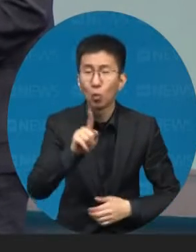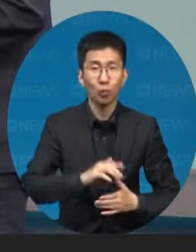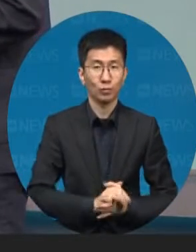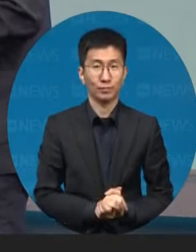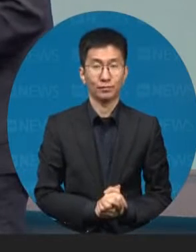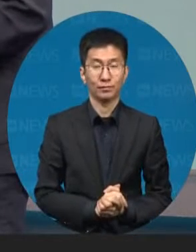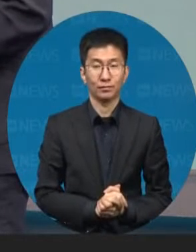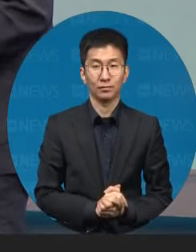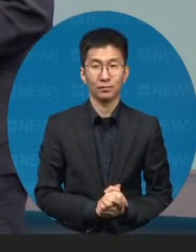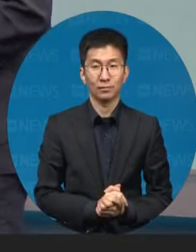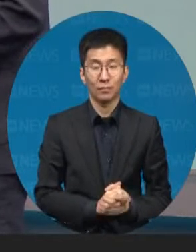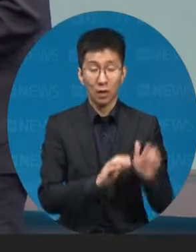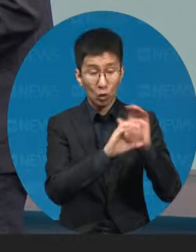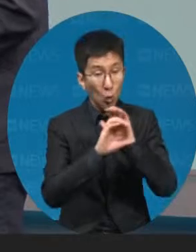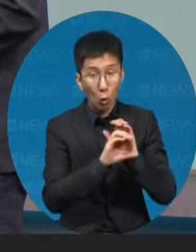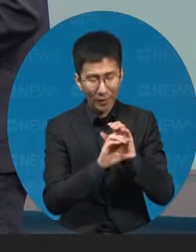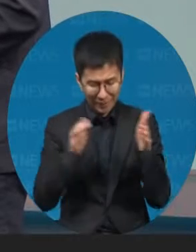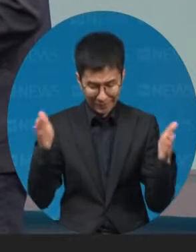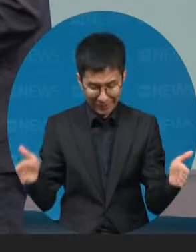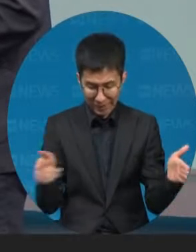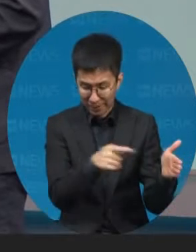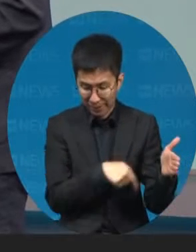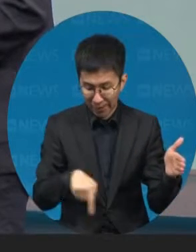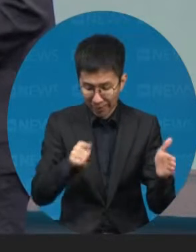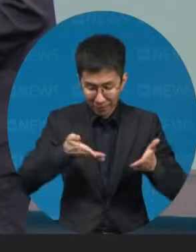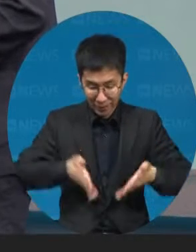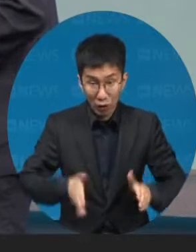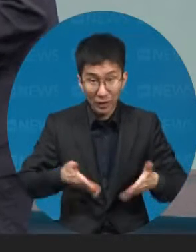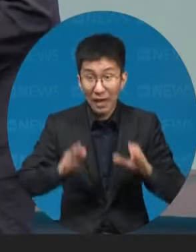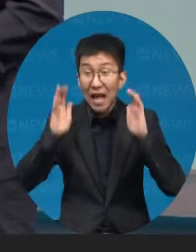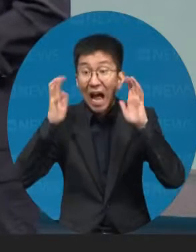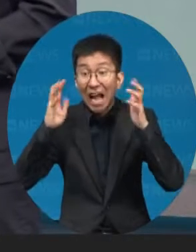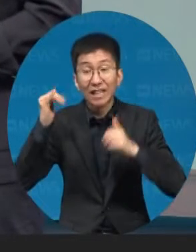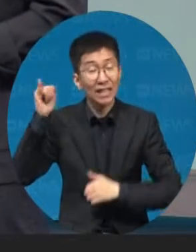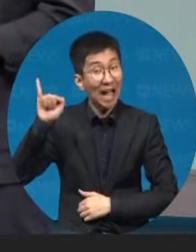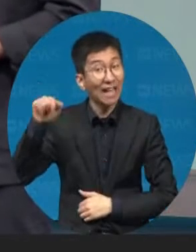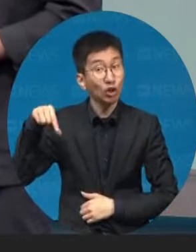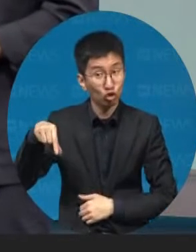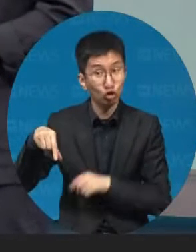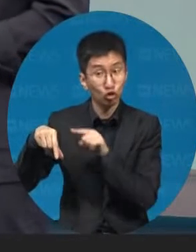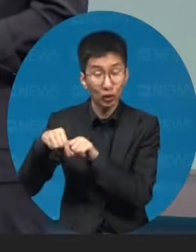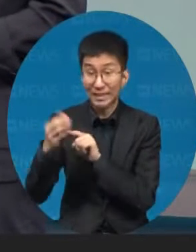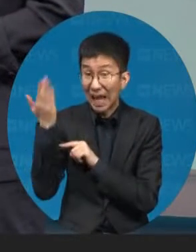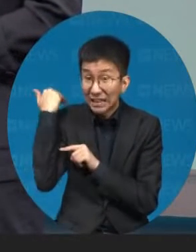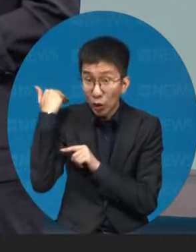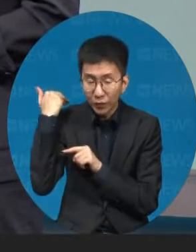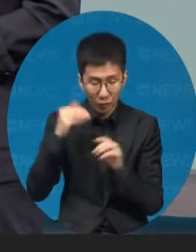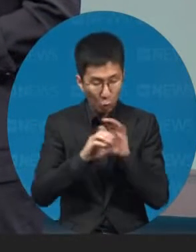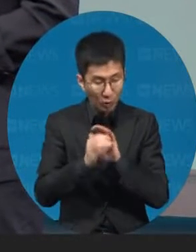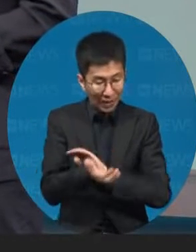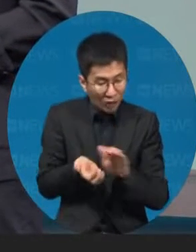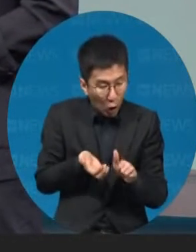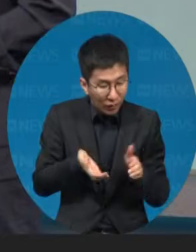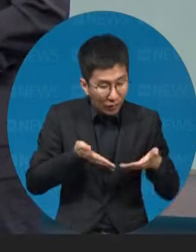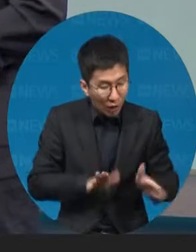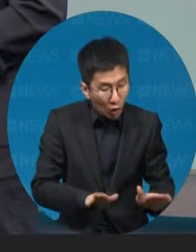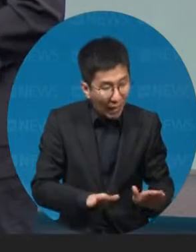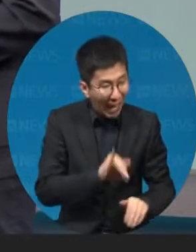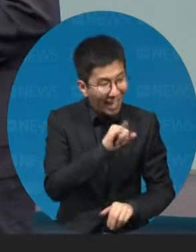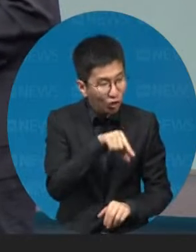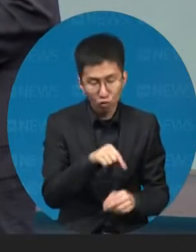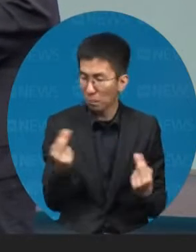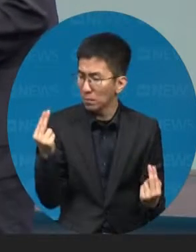4 일단 편대 미끼가 데코로 날고 기간 동안 태어난 0 여의 지능 지수가 예 그 이전에 태어난 아이들보다 낮다는